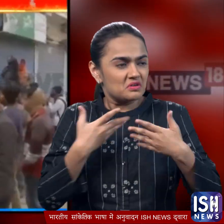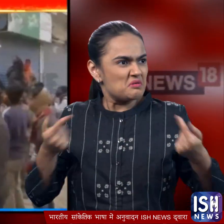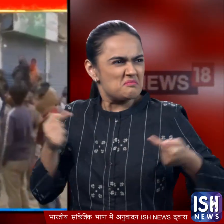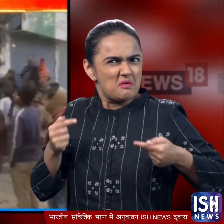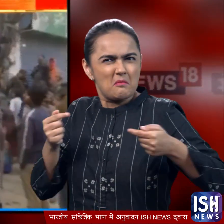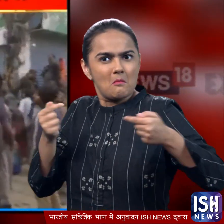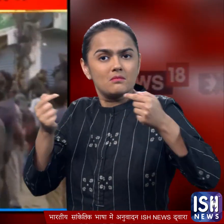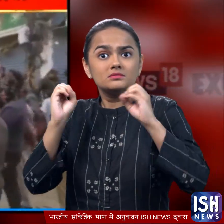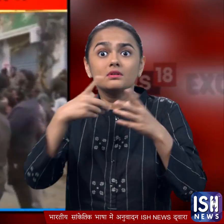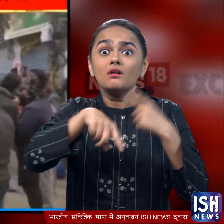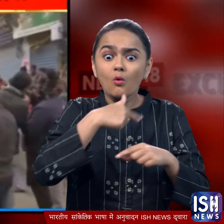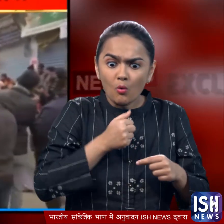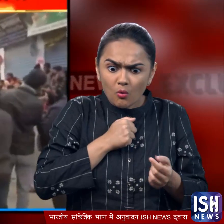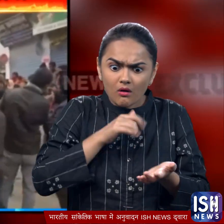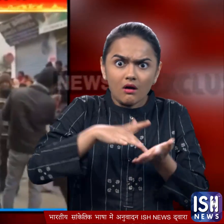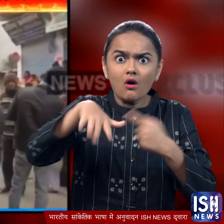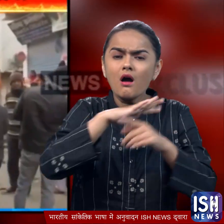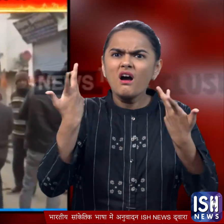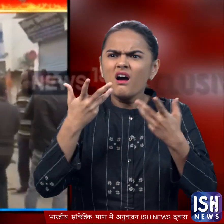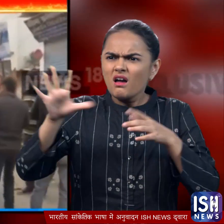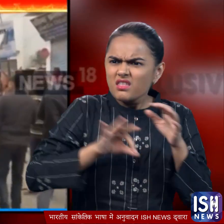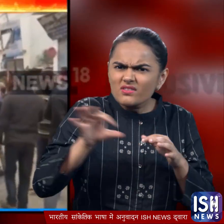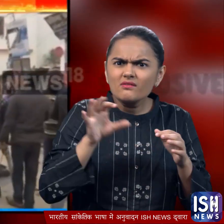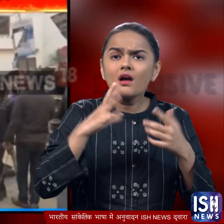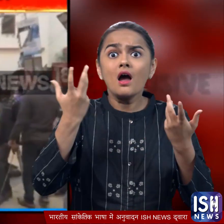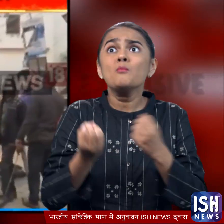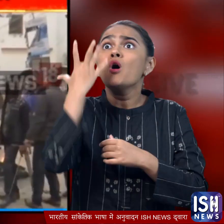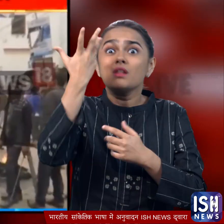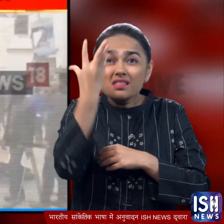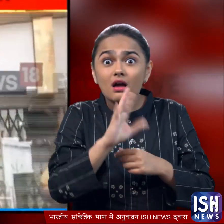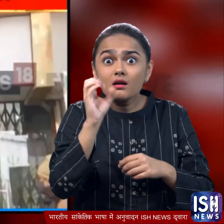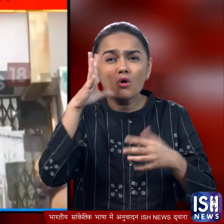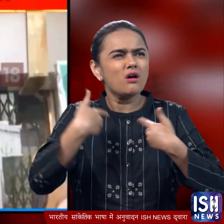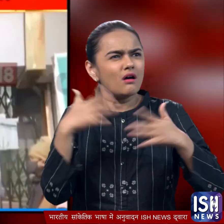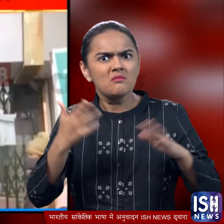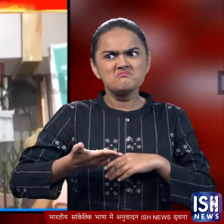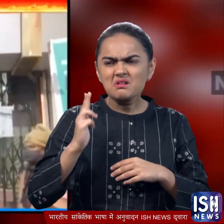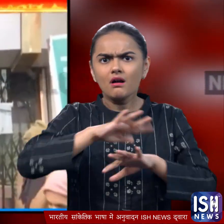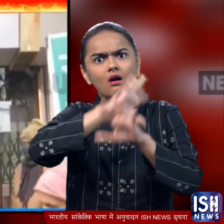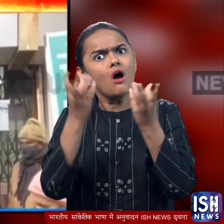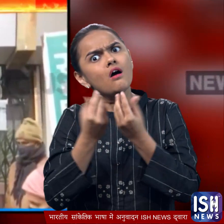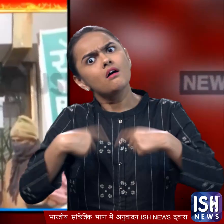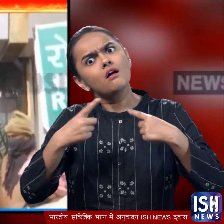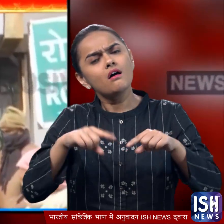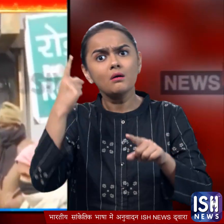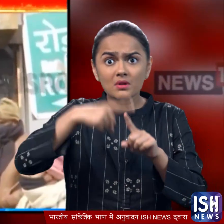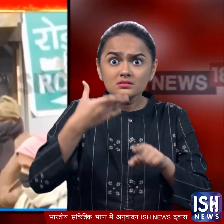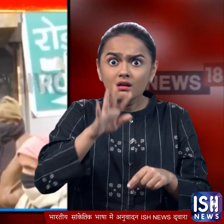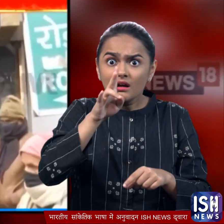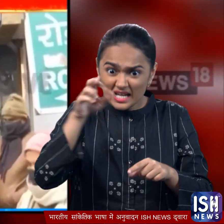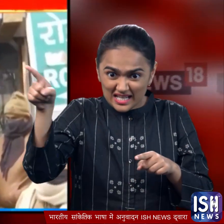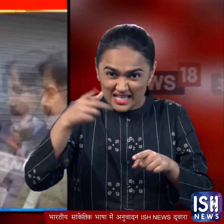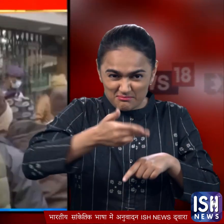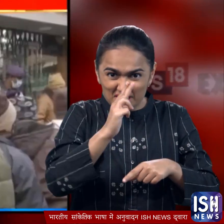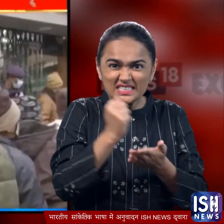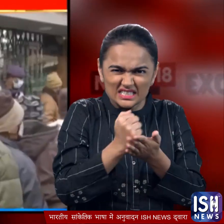लगे। लोगों ने बताया कि उनके इलाके में दिन दहाड़े लूट और डकैती की घटनाएं हो रही हैं और आरोप लगाया कि इस घटना में भी बदमाशों ने लूट की